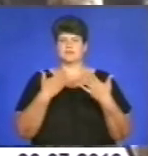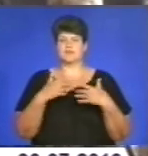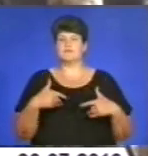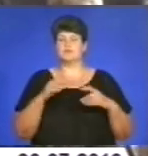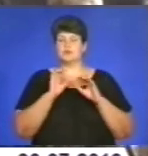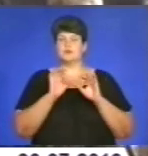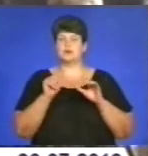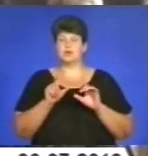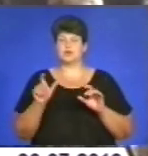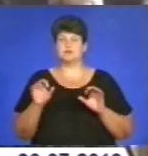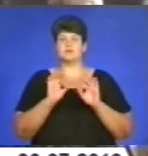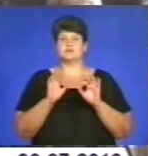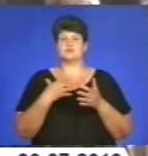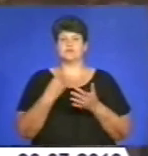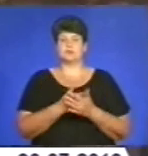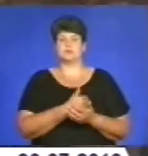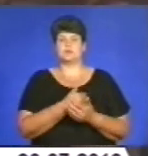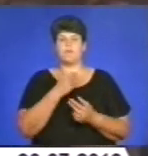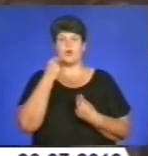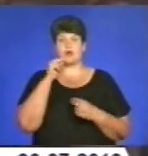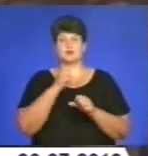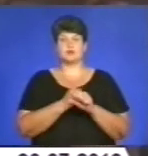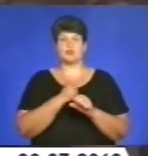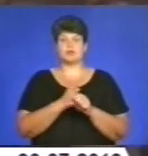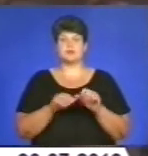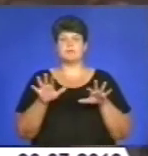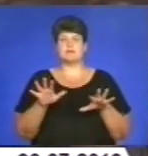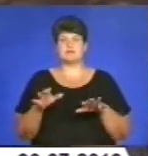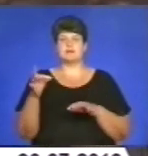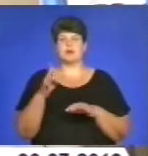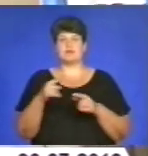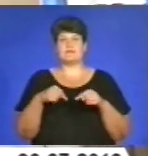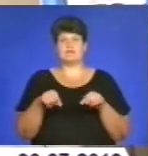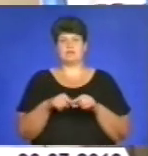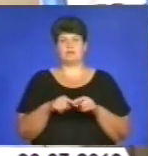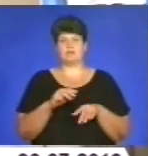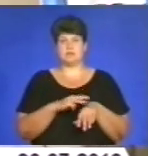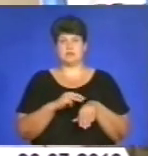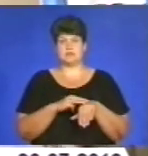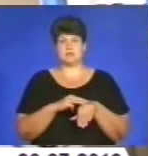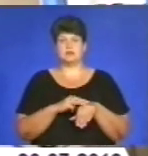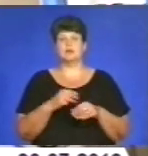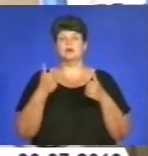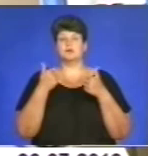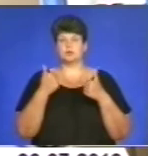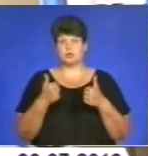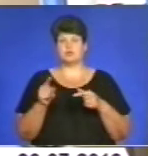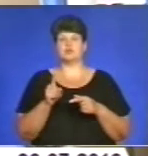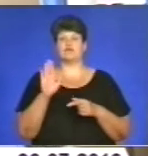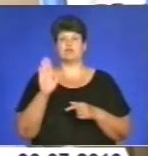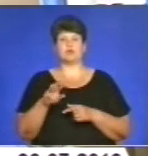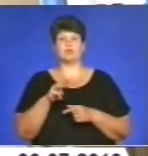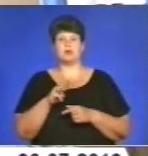побажання та пропозиції, насамперед щодо покращення роботи місцевих райвідділів міліції. Звичайно, добре, що Віктор